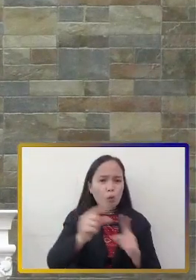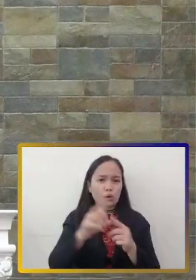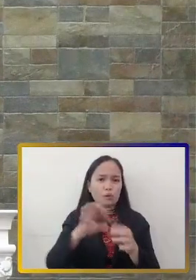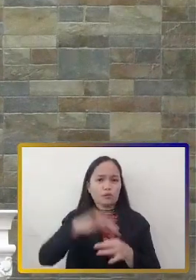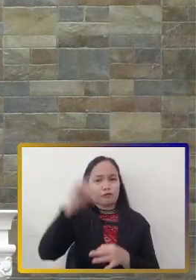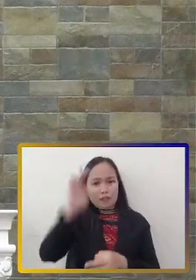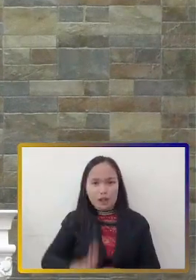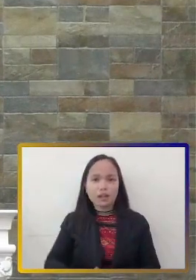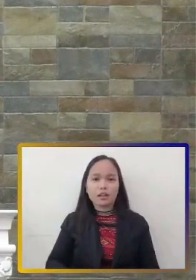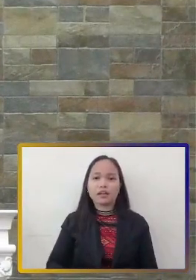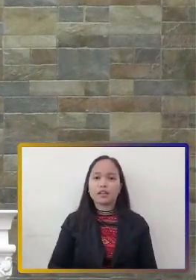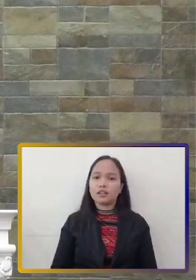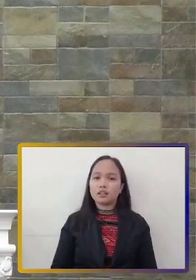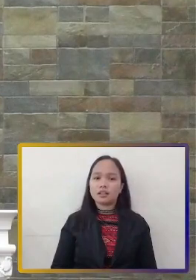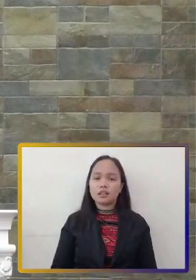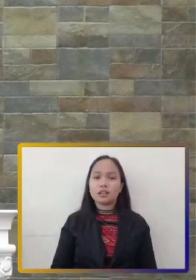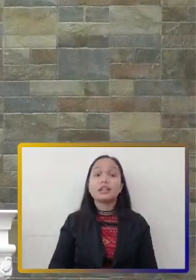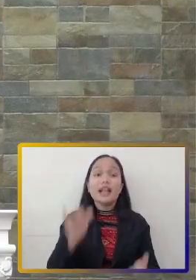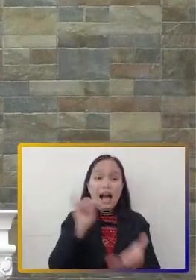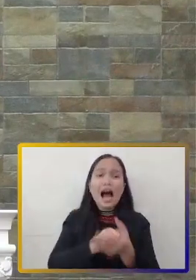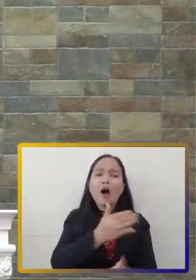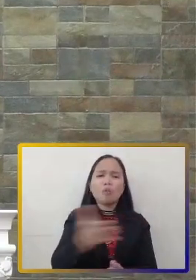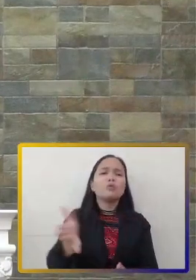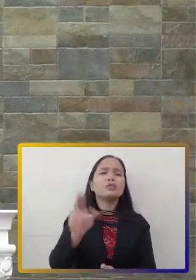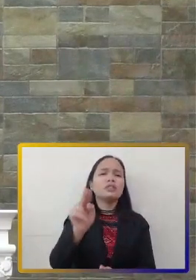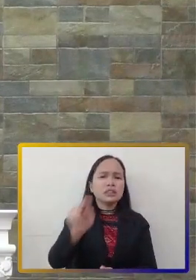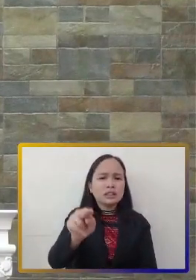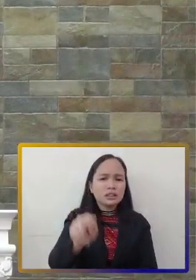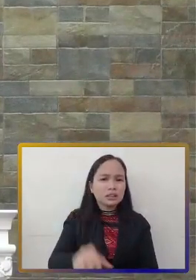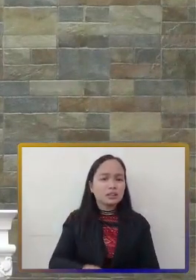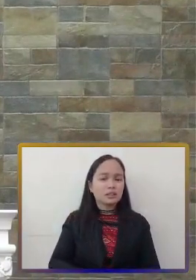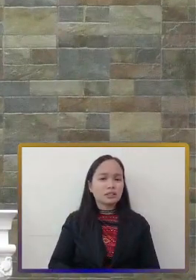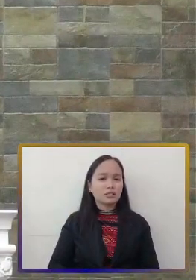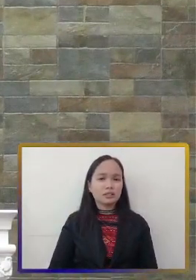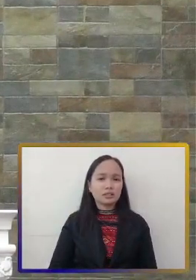God. That's all you need.